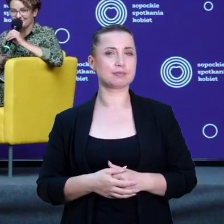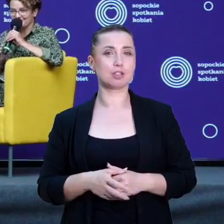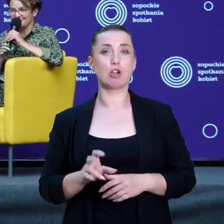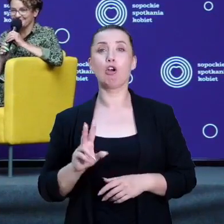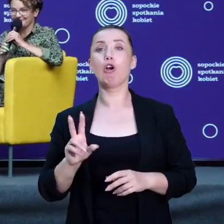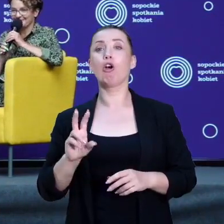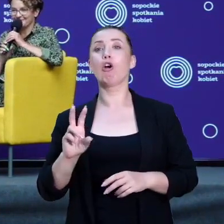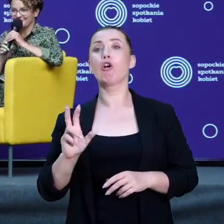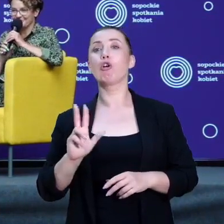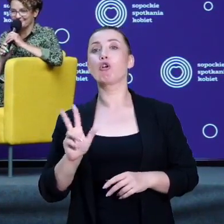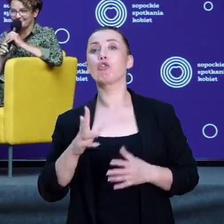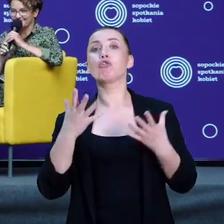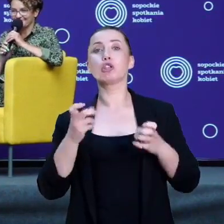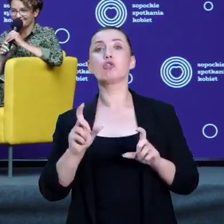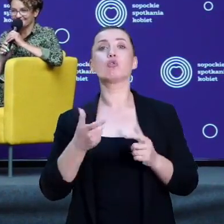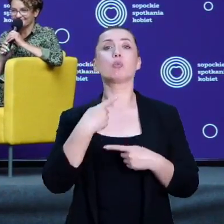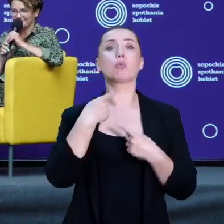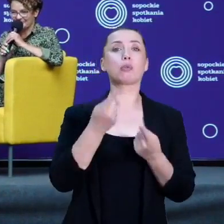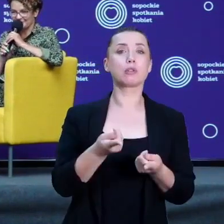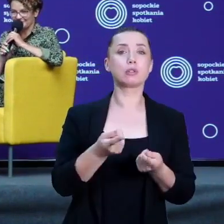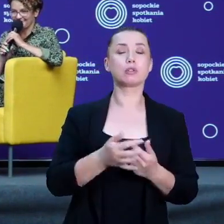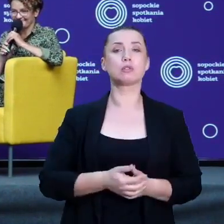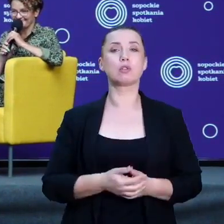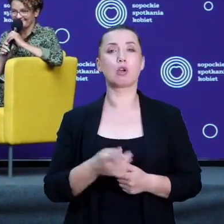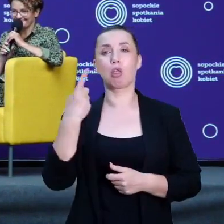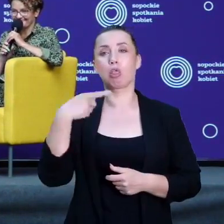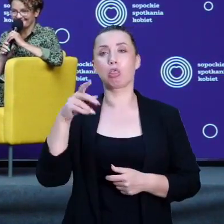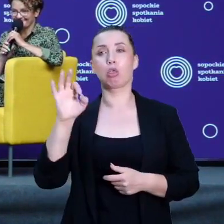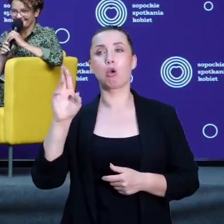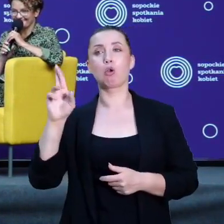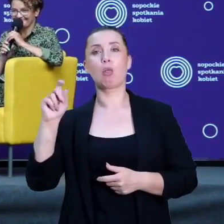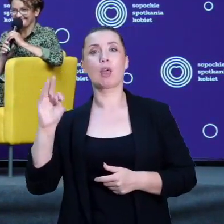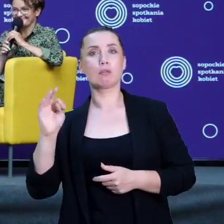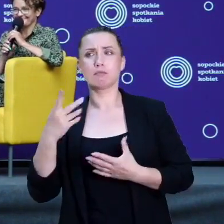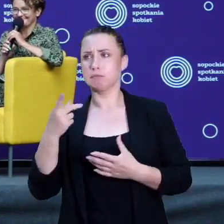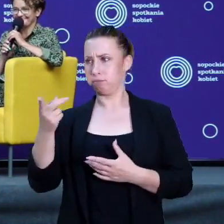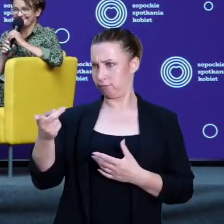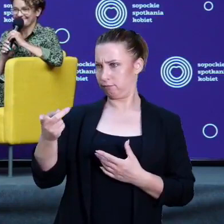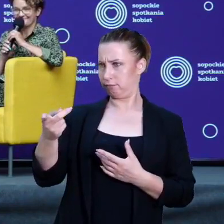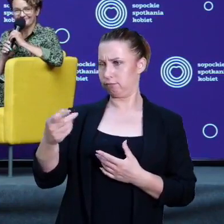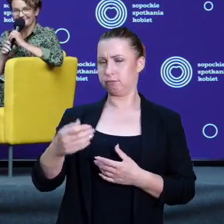Czy ktoś chciałby zabrać głos? Pani Doroto?